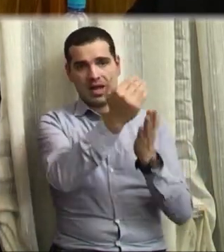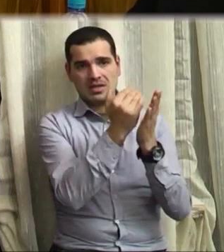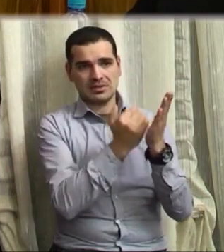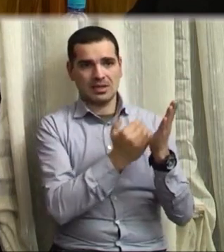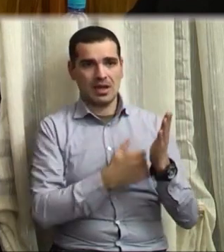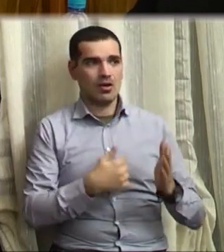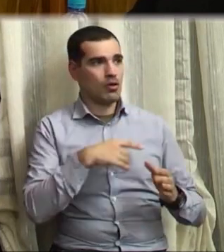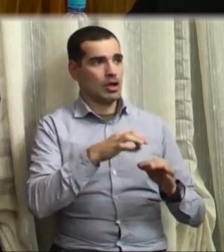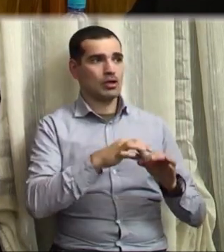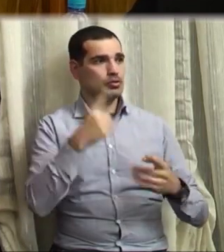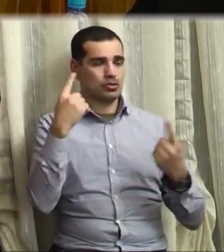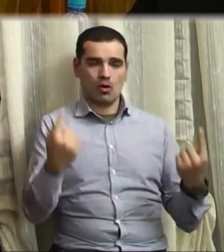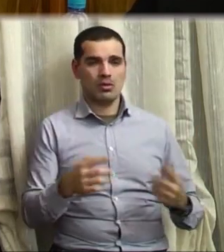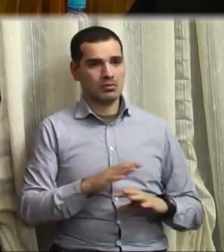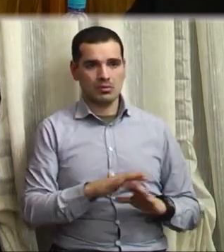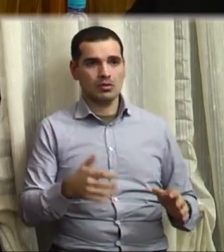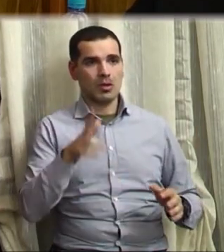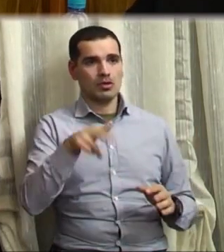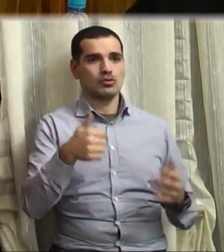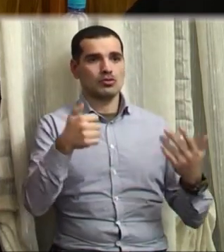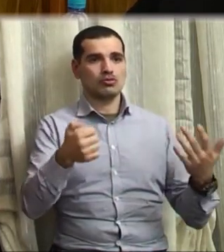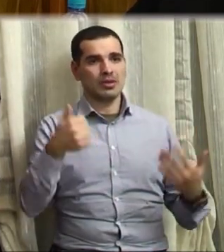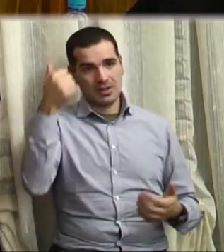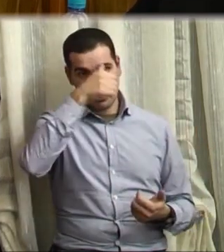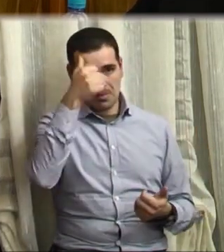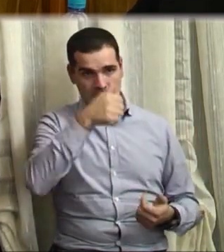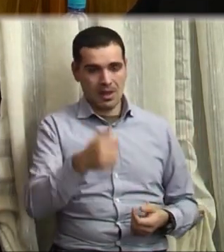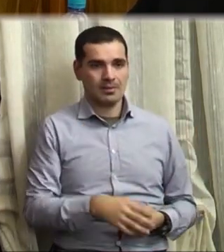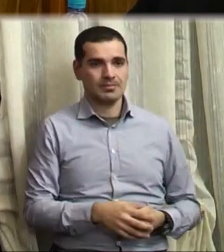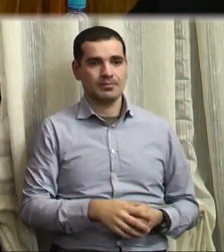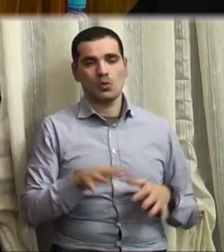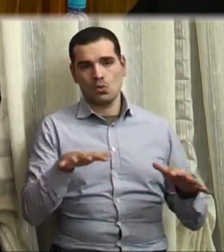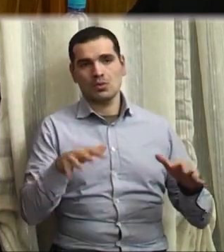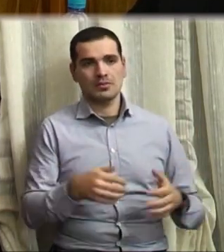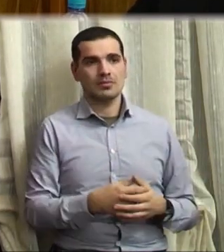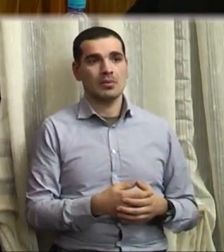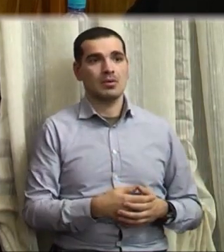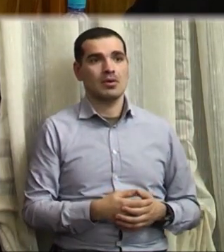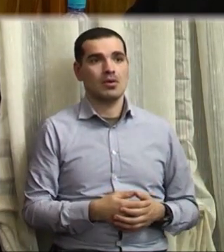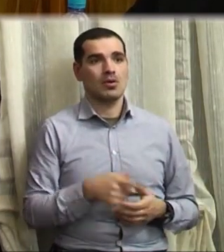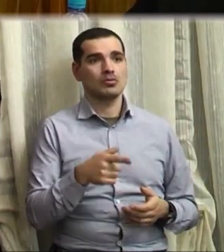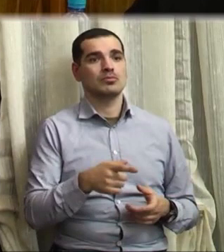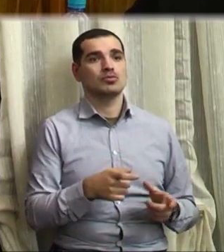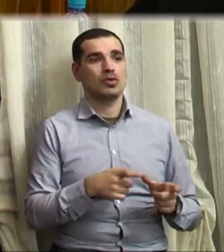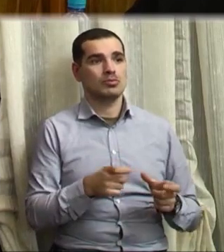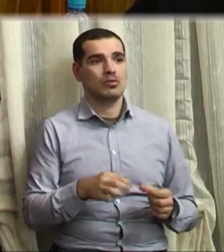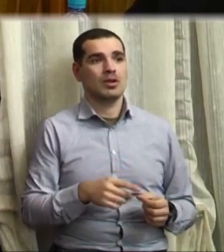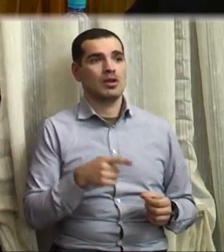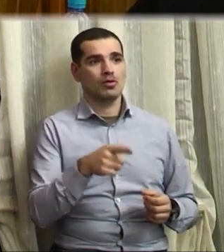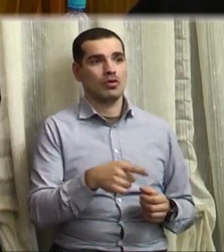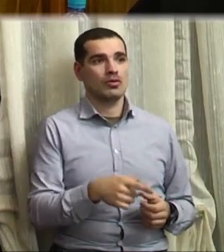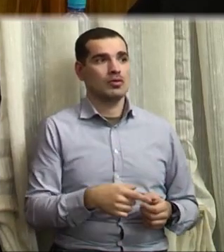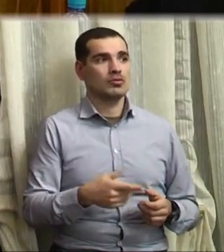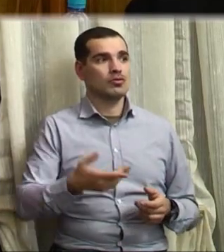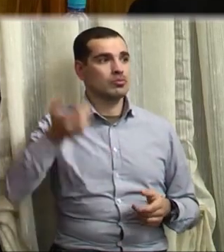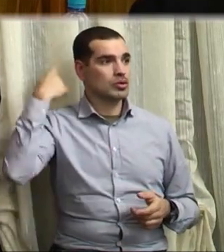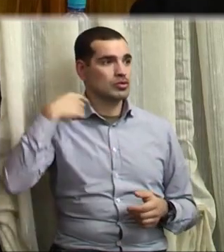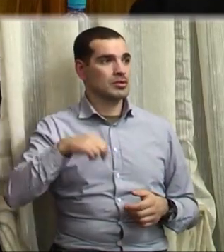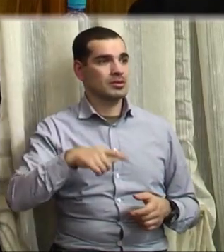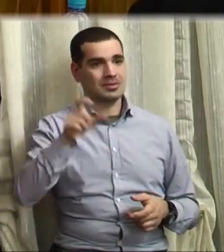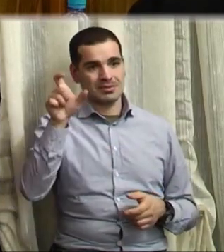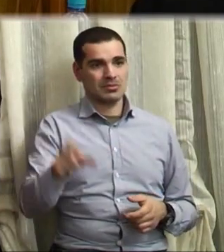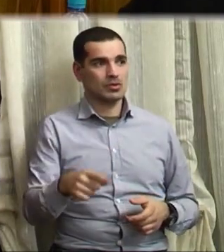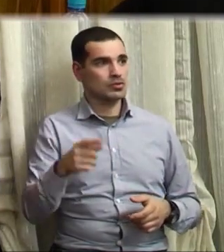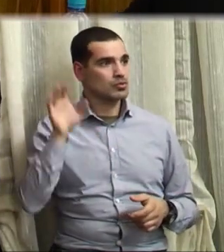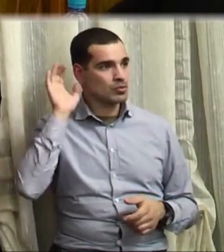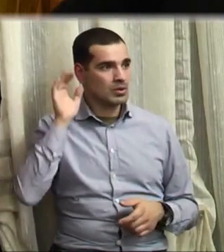prvenstva, ona postoji, ima 160 imena naših građana. S obzirom na to da je, kako smo prošli tjedan čuli,